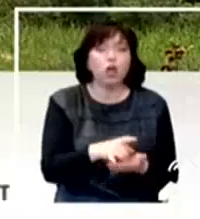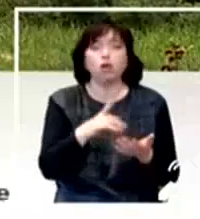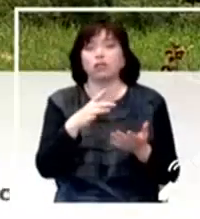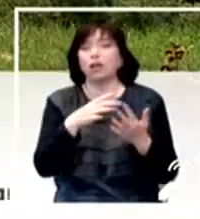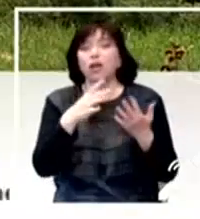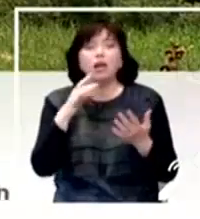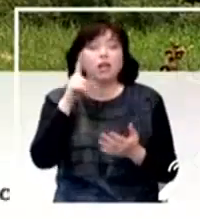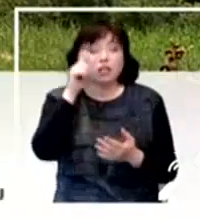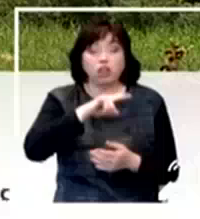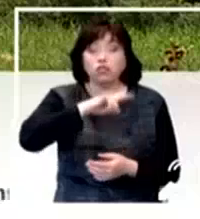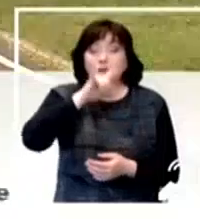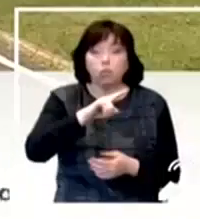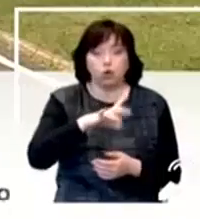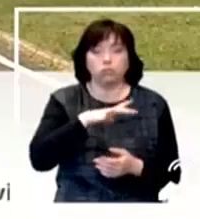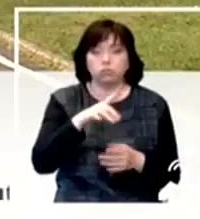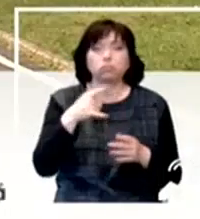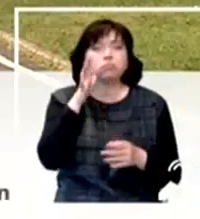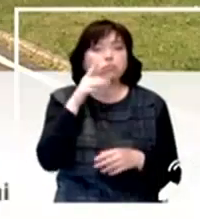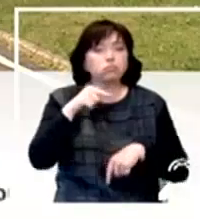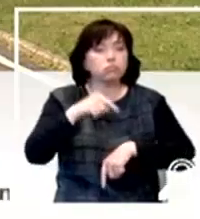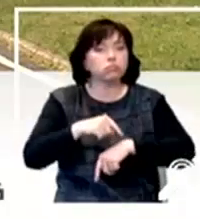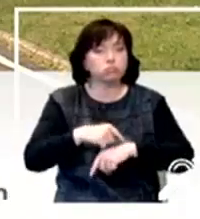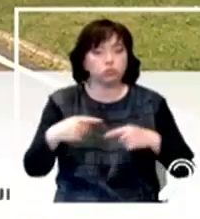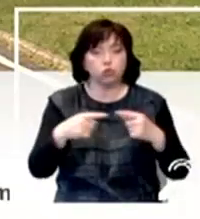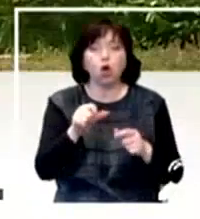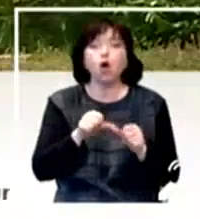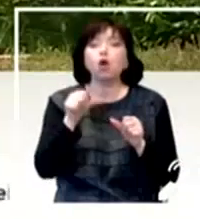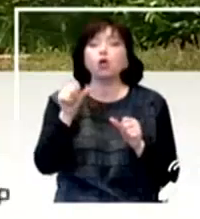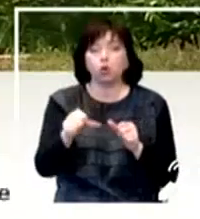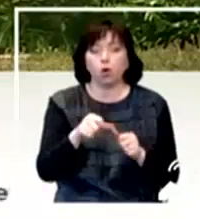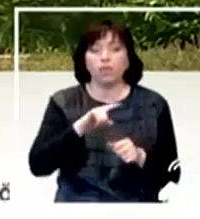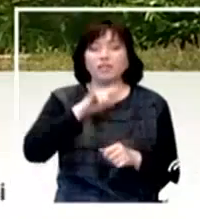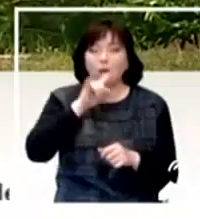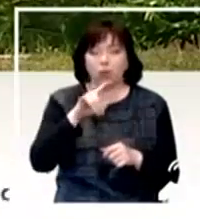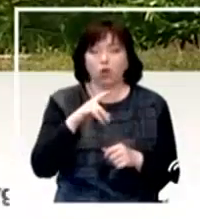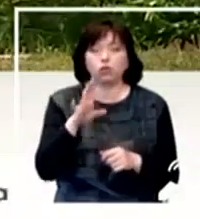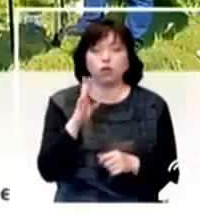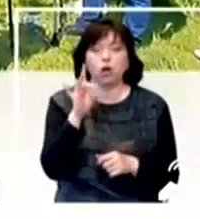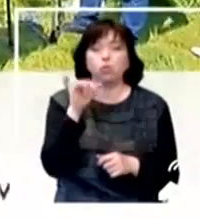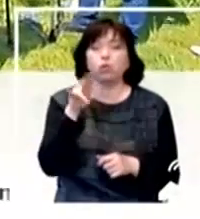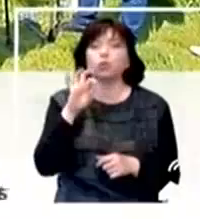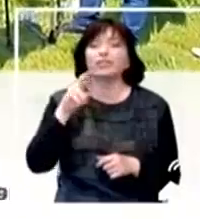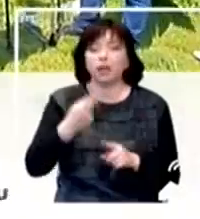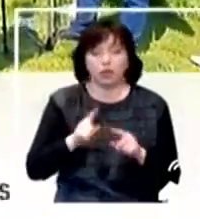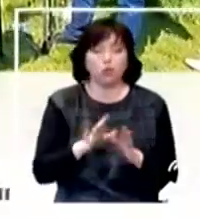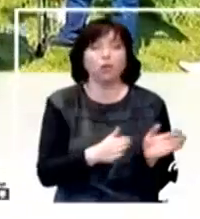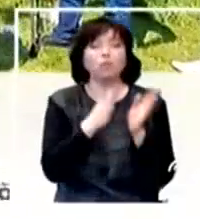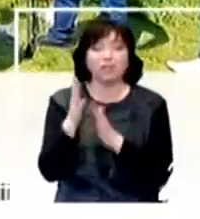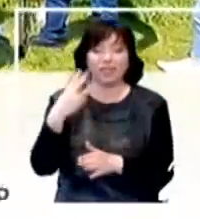pe aeroport. Aeronavele au zburat conform orarului, cu excepția cursei Chișinău-Bruxelles, amânată cu jumătate de oră. Băieți, în 5